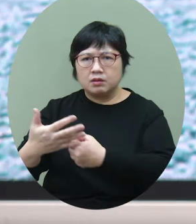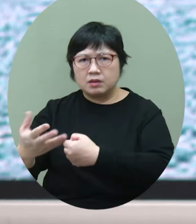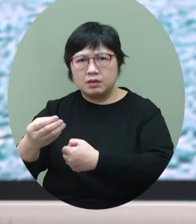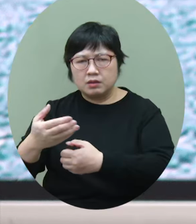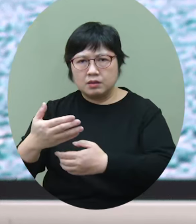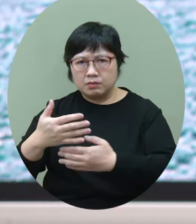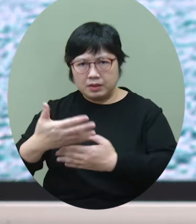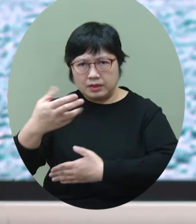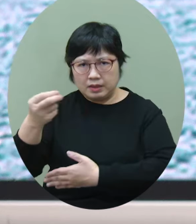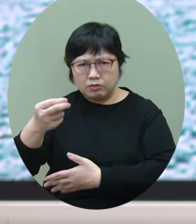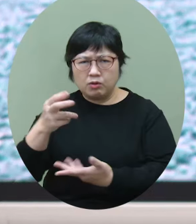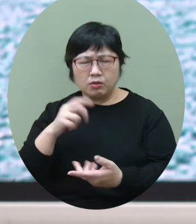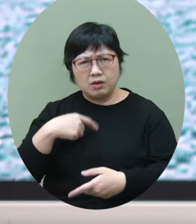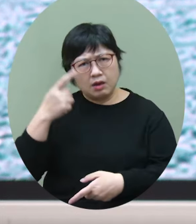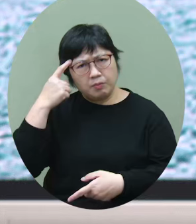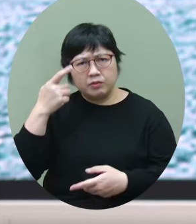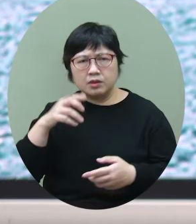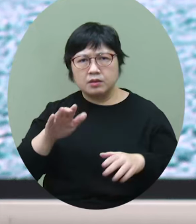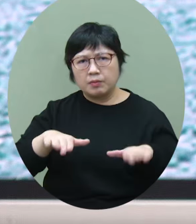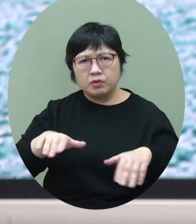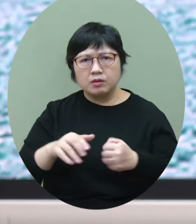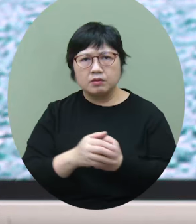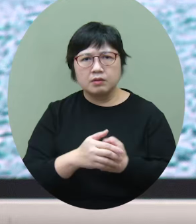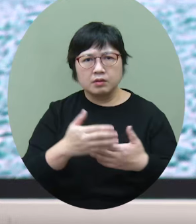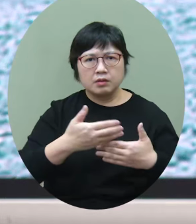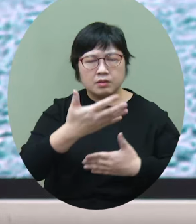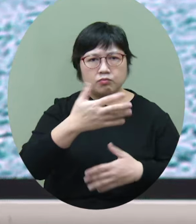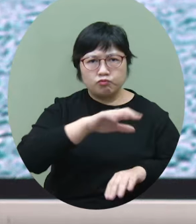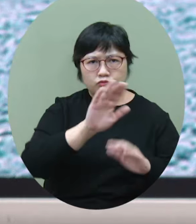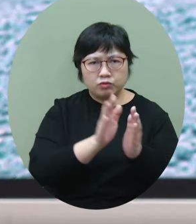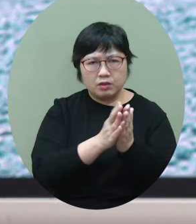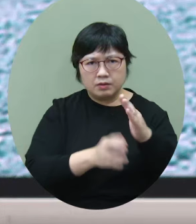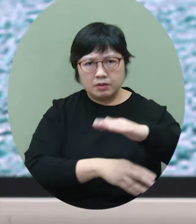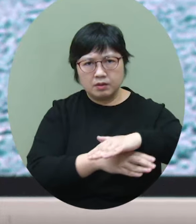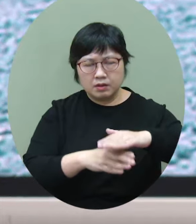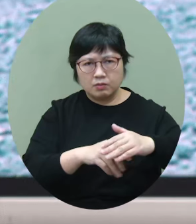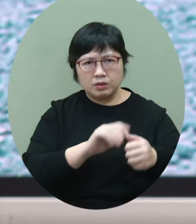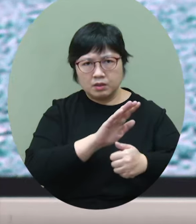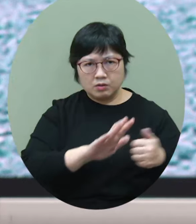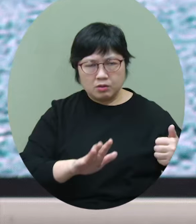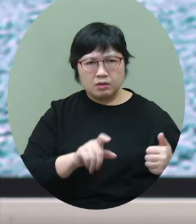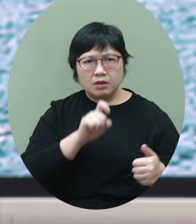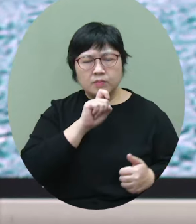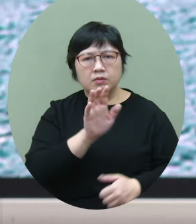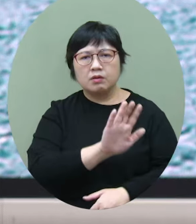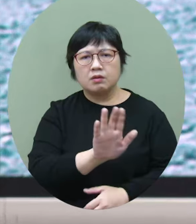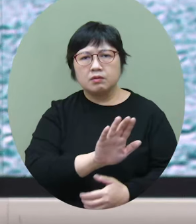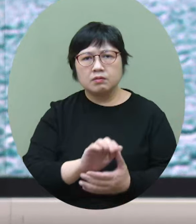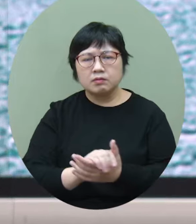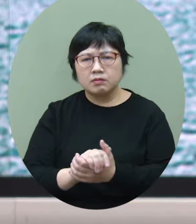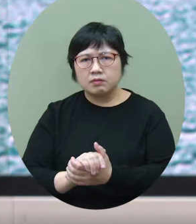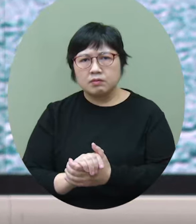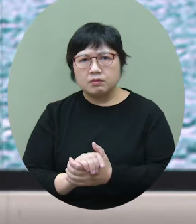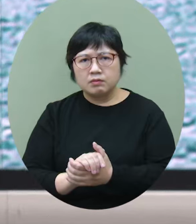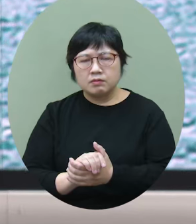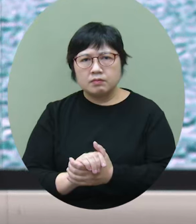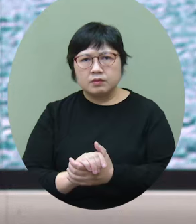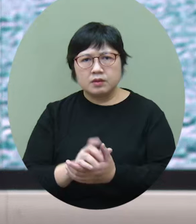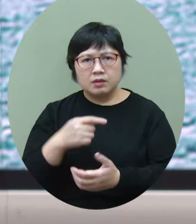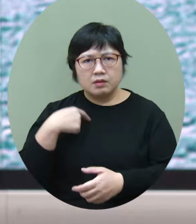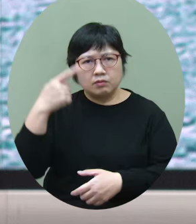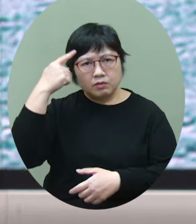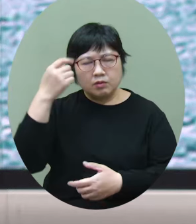啦，啊，但是，第五座都不是说全部的单位都是有影响的，所以都是我們即都知道香